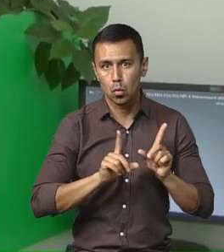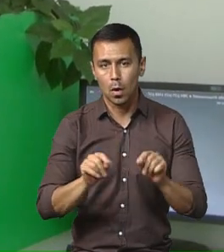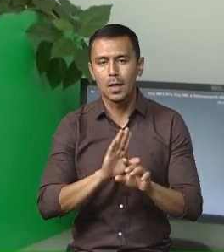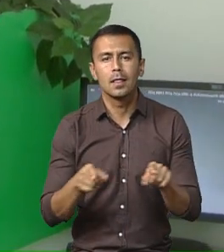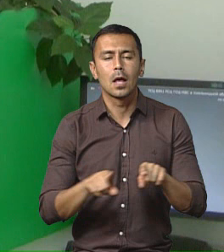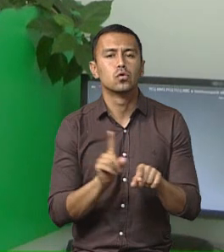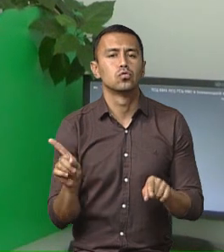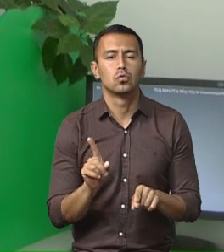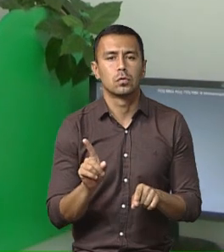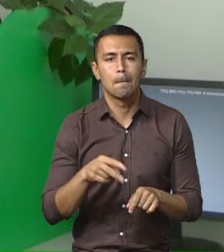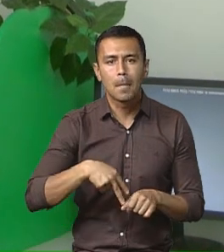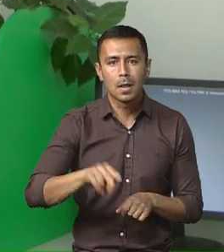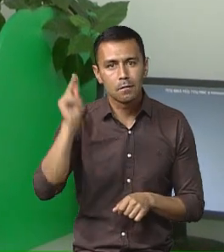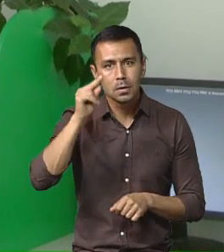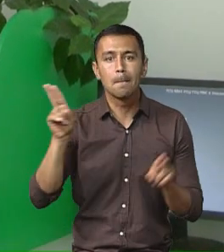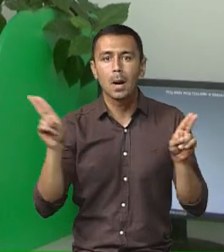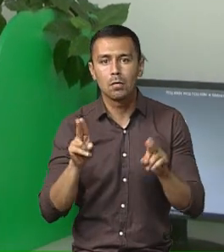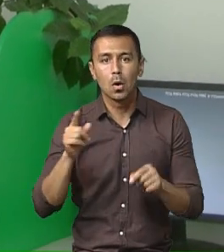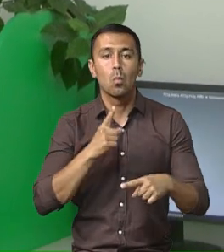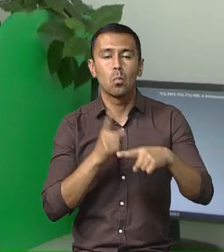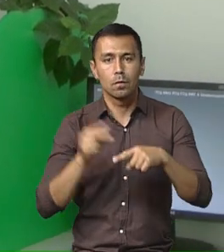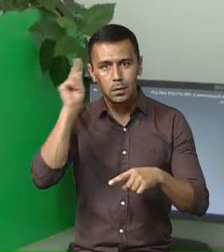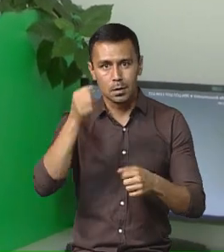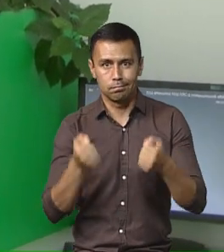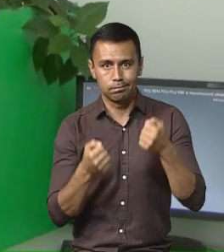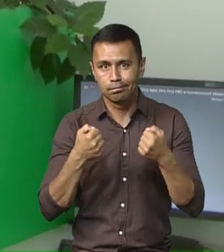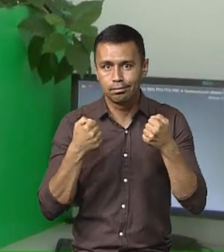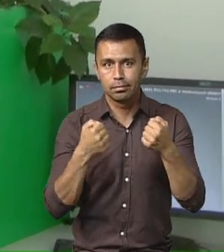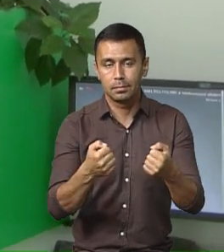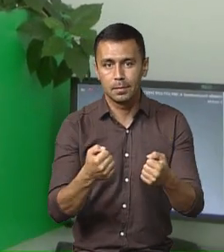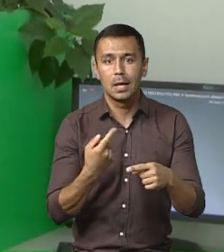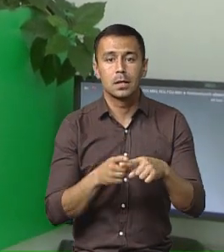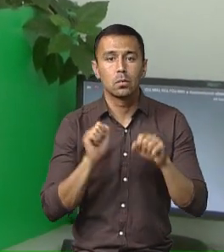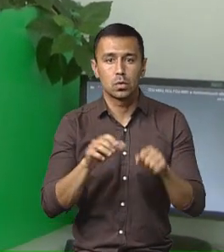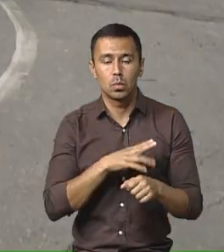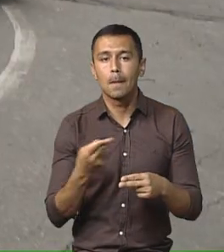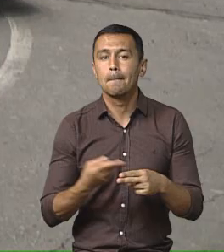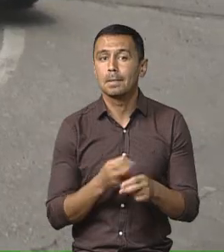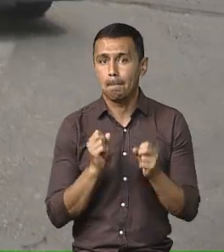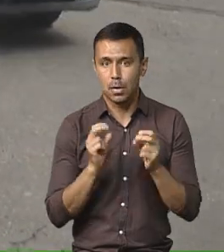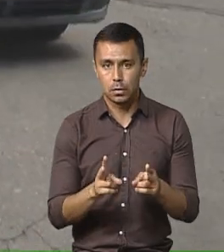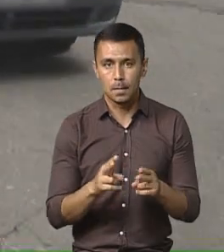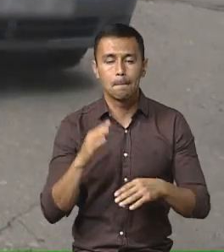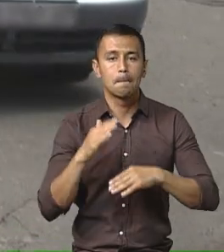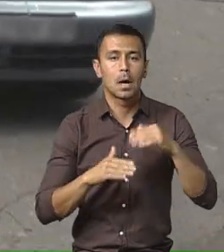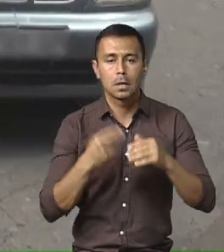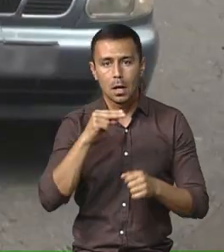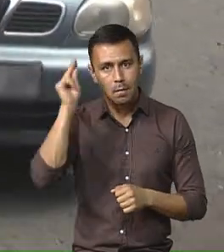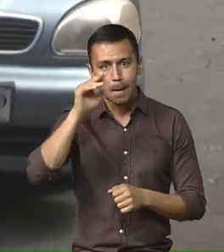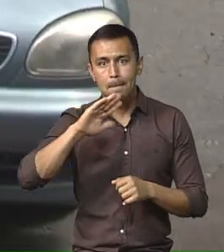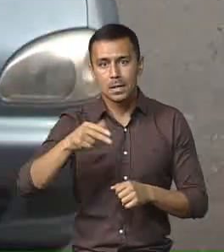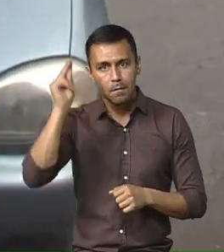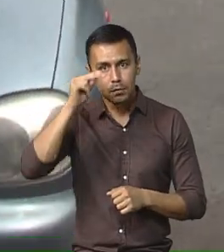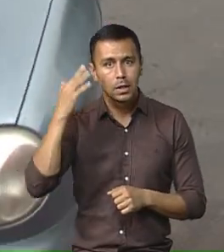так, що вона паралельно вчить і правила, і вчиться їздити на машині. Тобто це може бути безпечніше. Практиці краще навчатися після